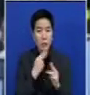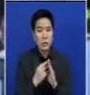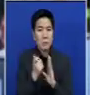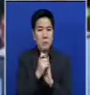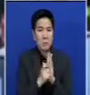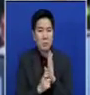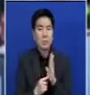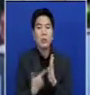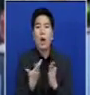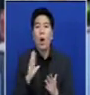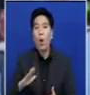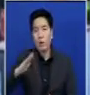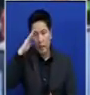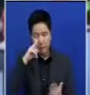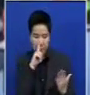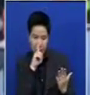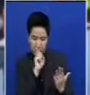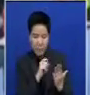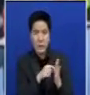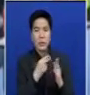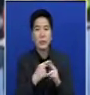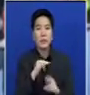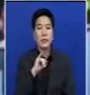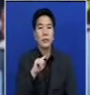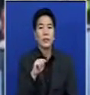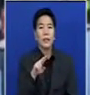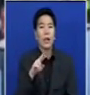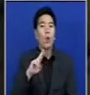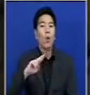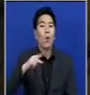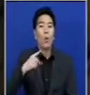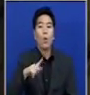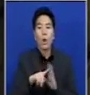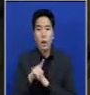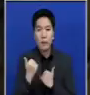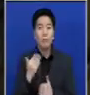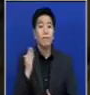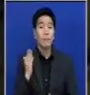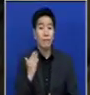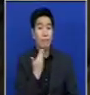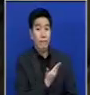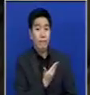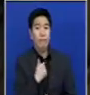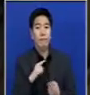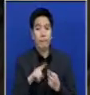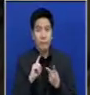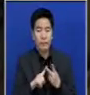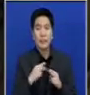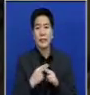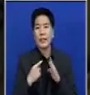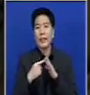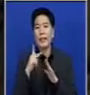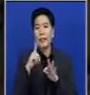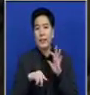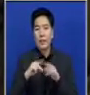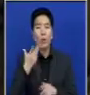ญชีผู้มีอิทธิพลที่กองทัพจับตาอย่างพลเอกไตรรงค์อินทรทัศน์หรือว่าเศรษฐไอซ์อย่างคุณการุณหรือว่าคุณเก่งโห